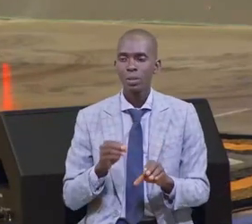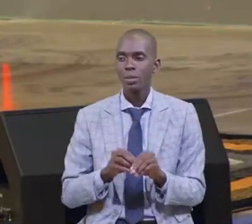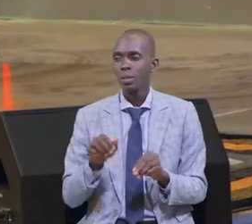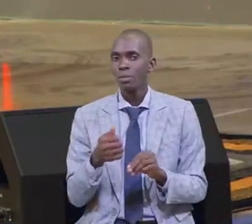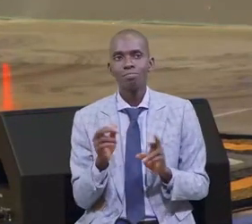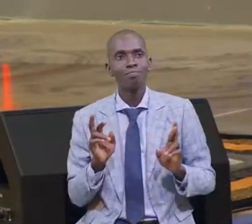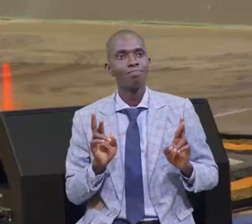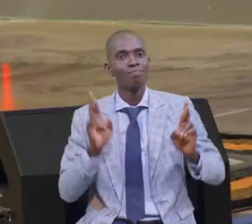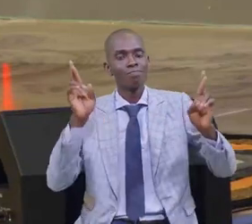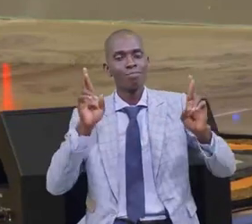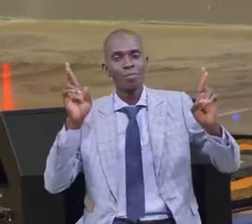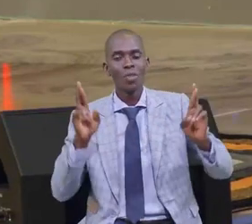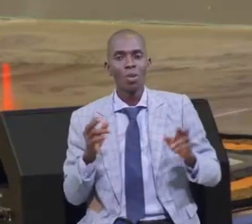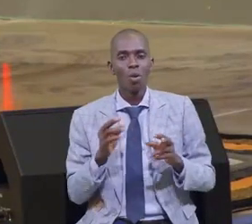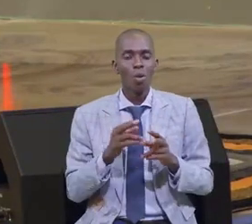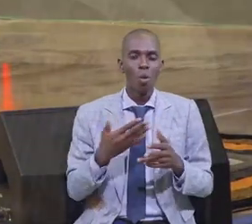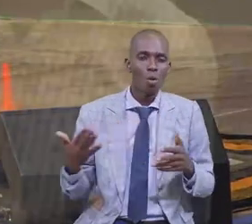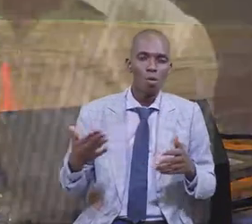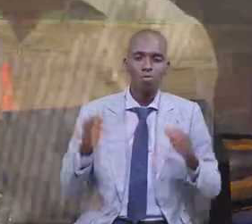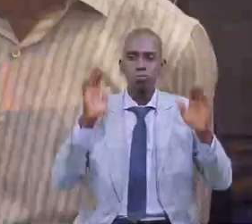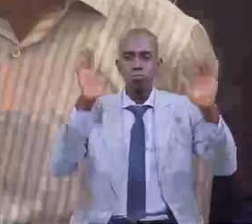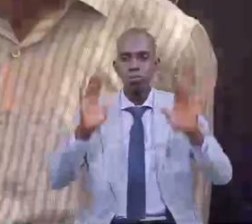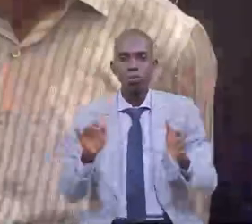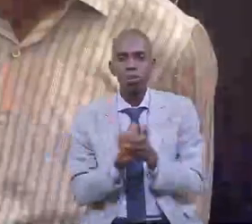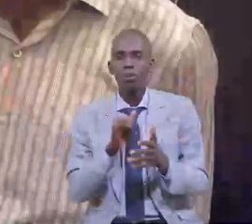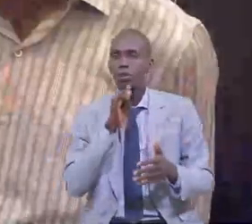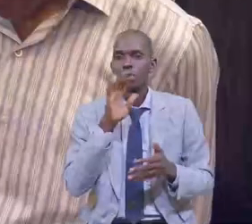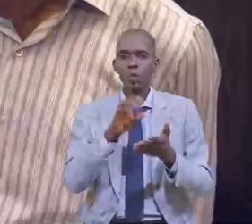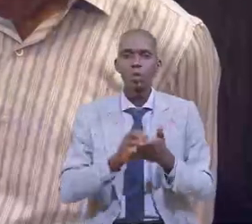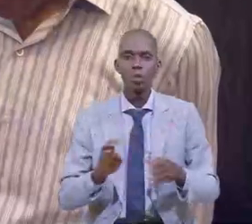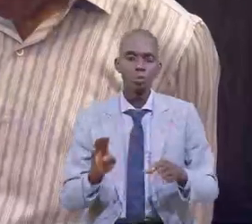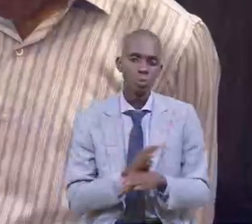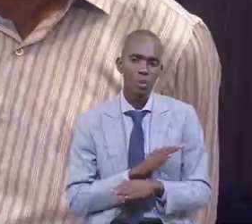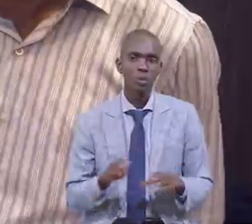Tu ne t'impliques pas dans une émeute qui ne te concerne pas.